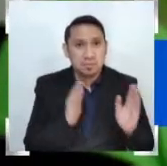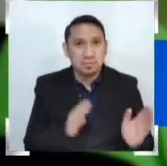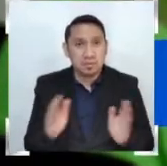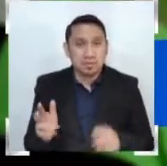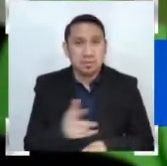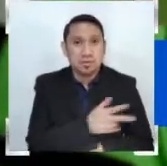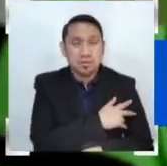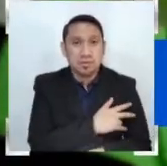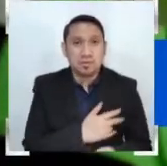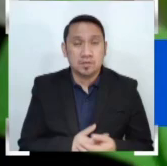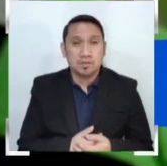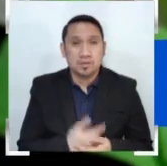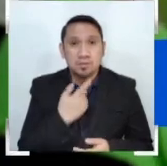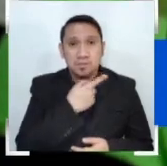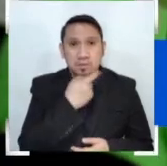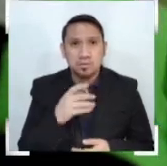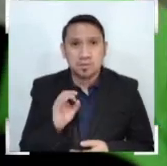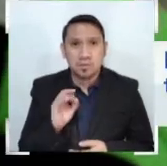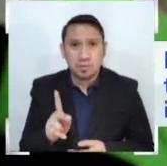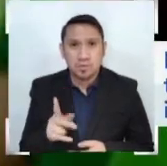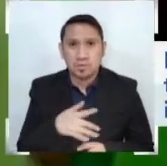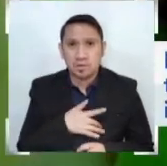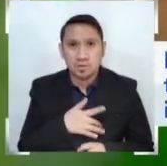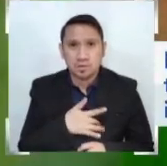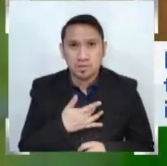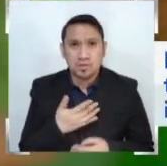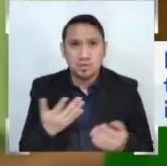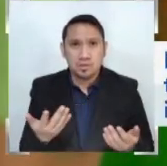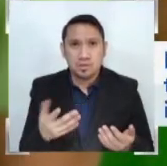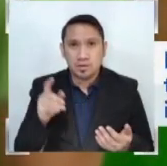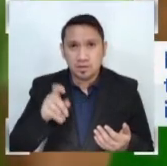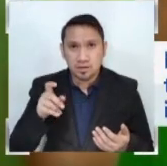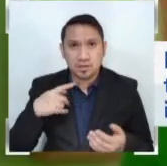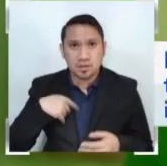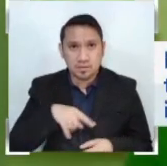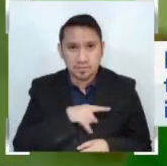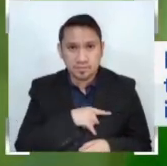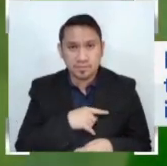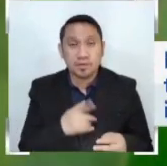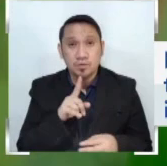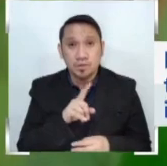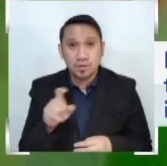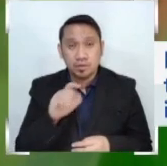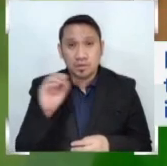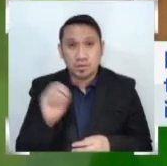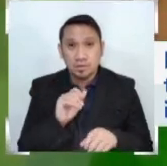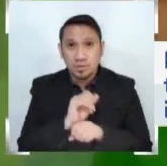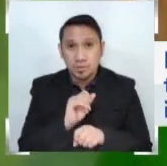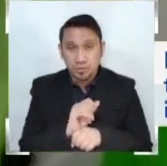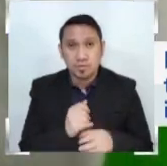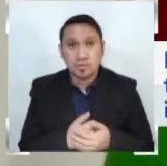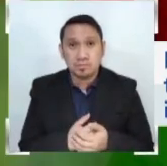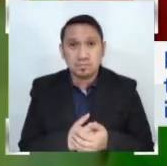magpa-booster. Dahil nga okay naman ang okay na ako, kailangan na rin talaga natin mag 100% workforce. So